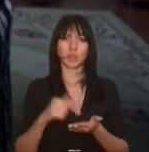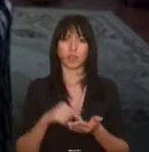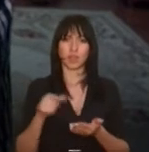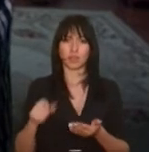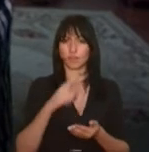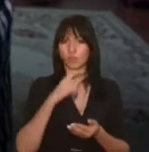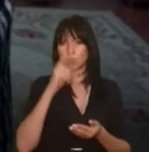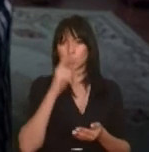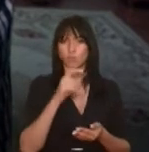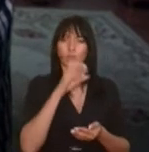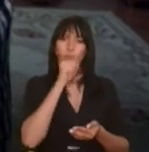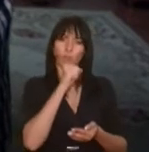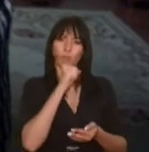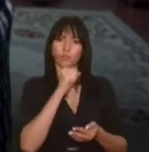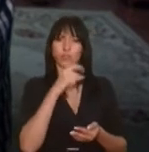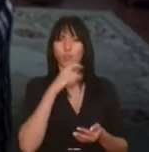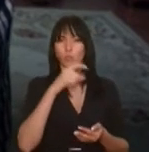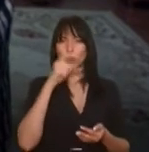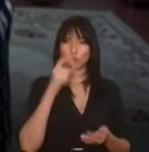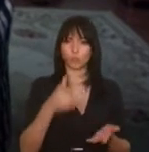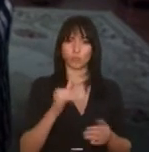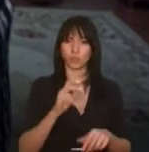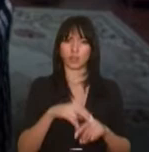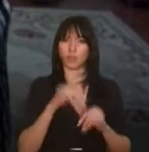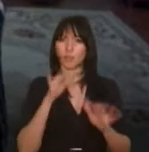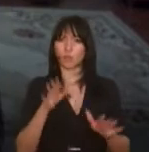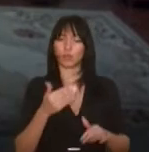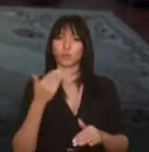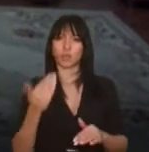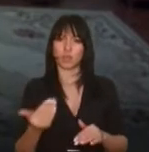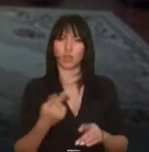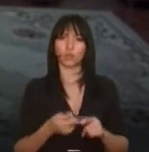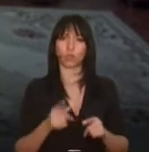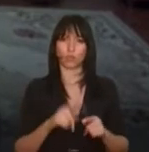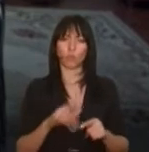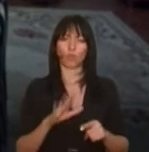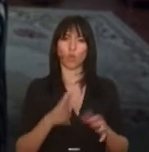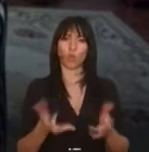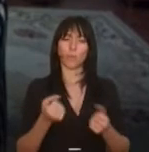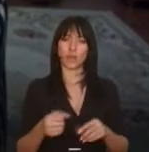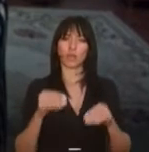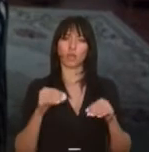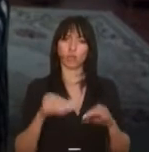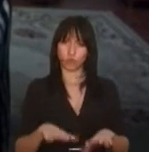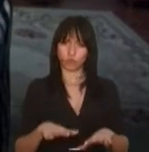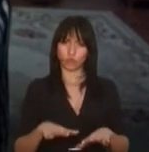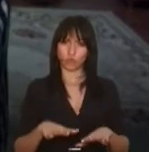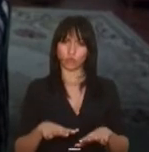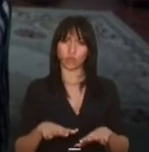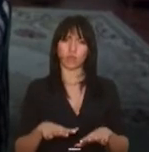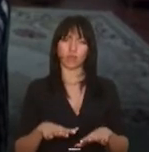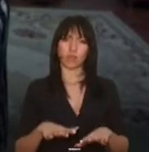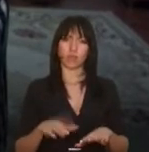або не зрозуміє, що питають лікарі. Тому й було прийнято рішення, і є постанова Кабміна